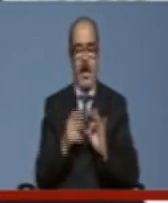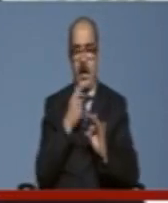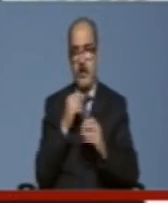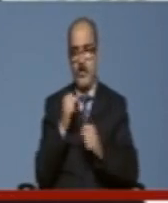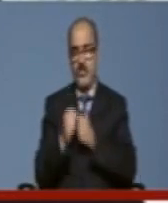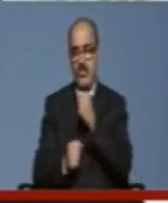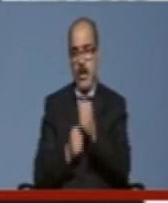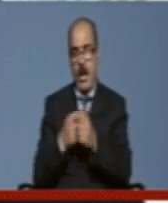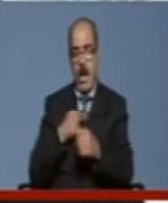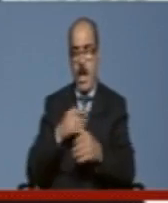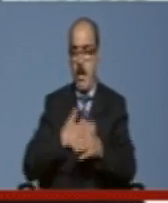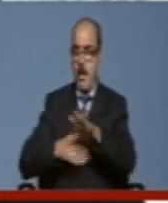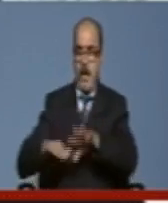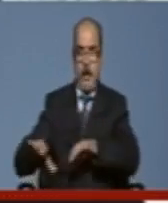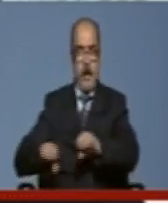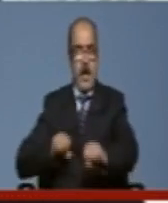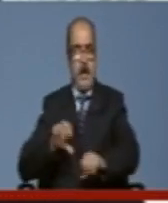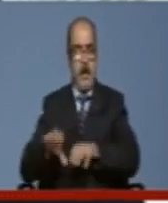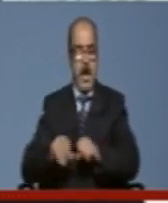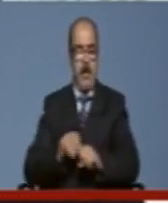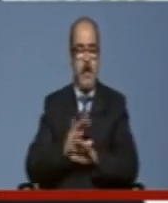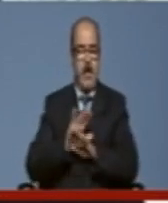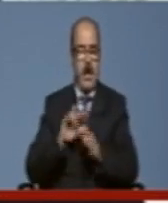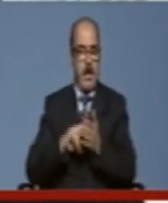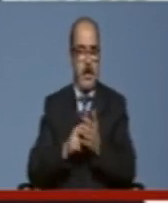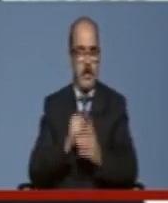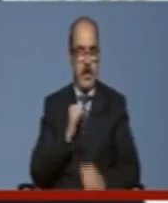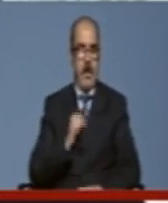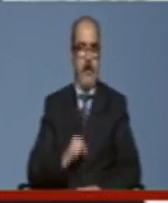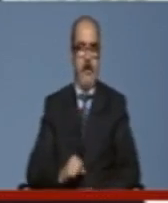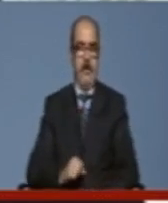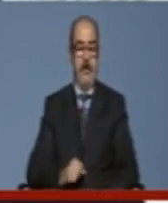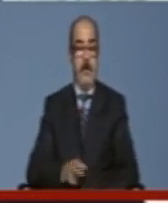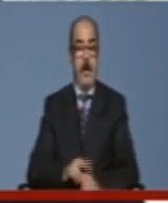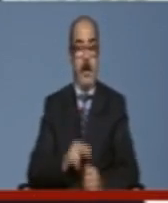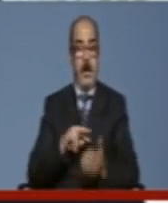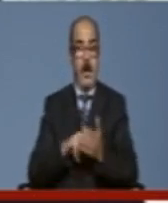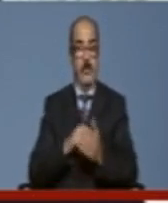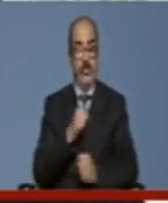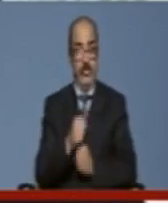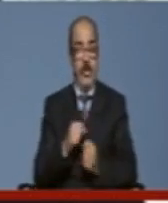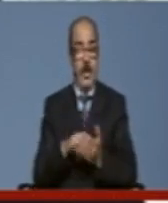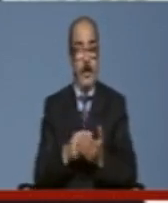لاحتواء هذه الأزمة والعمل على ان هي